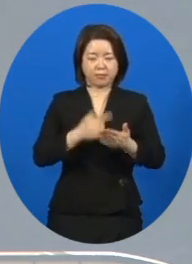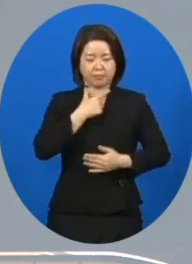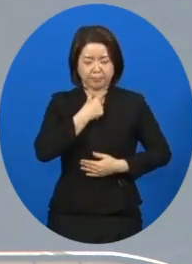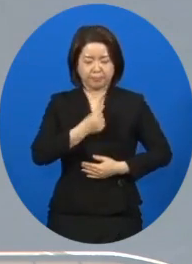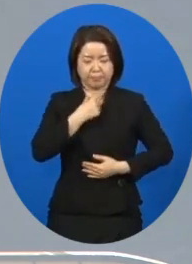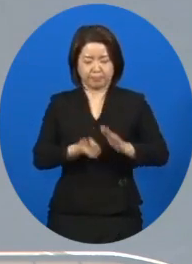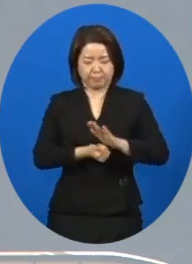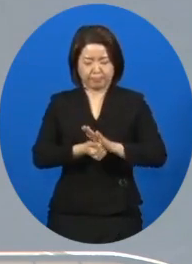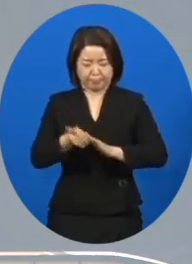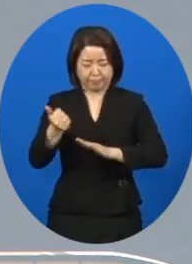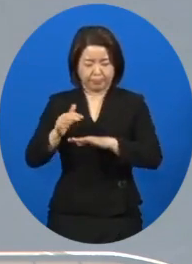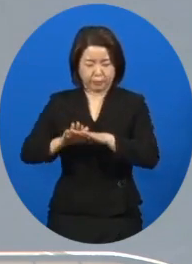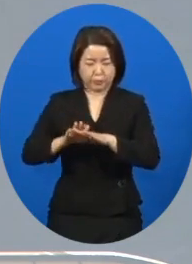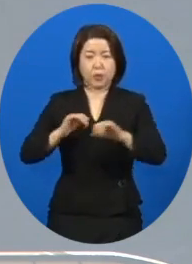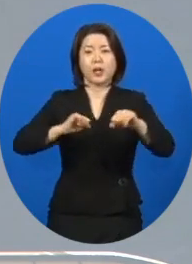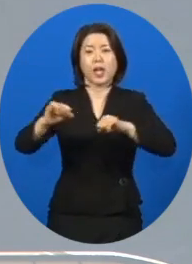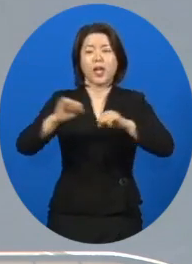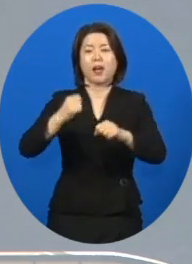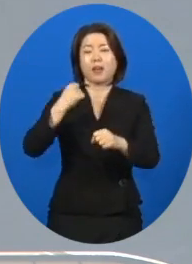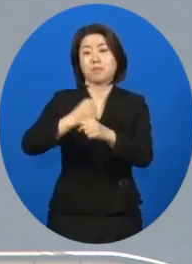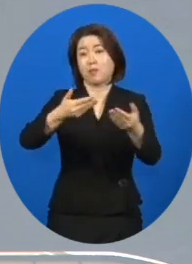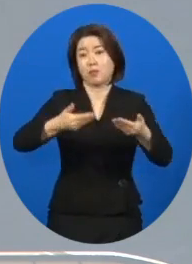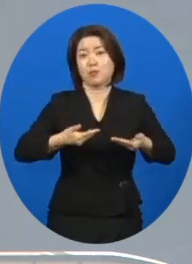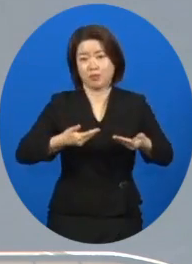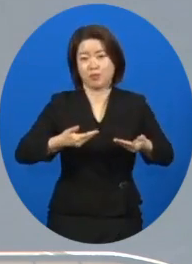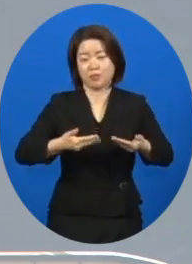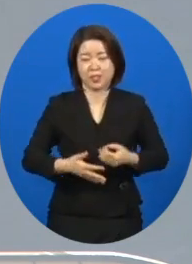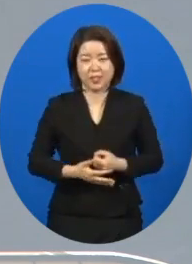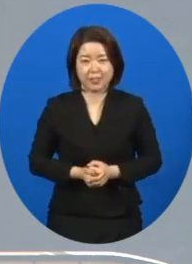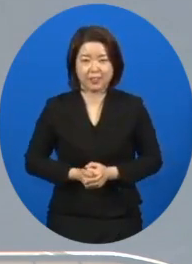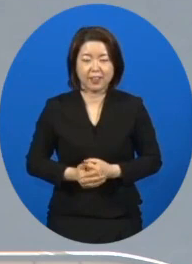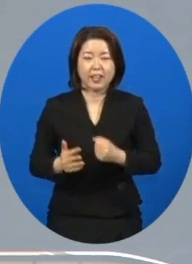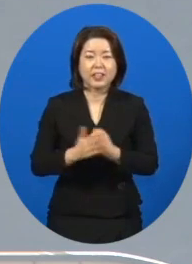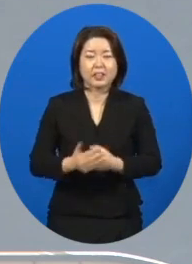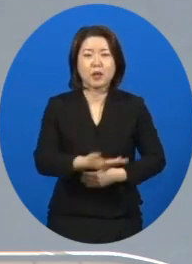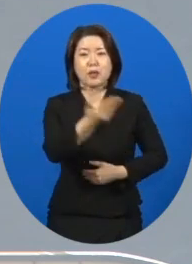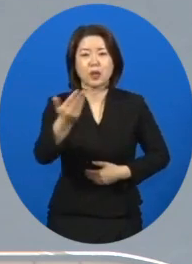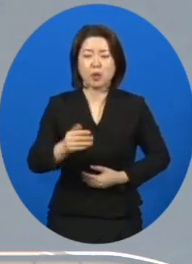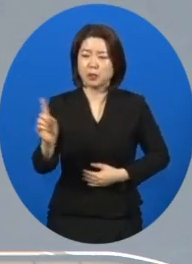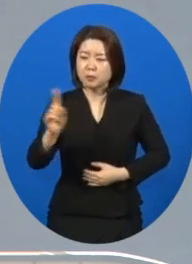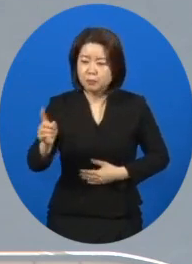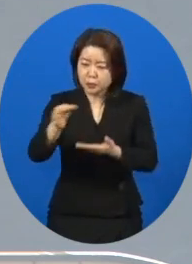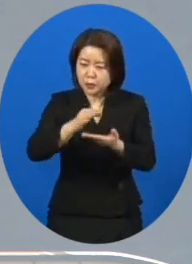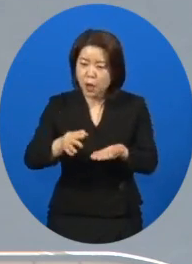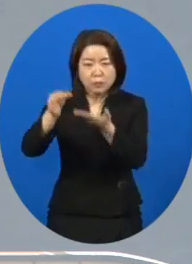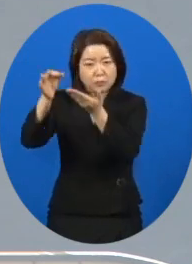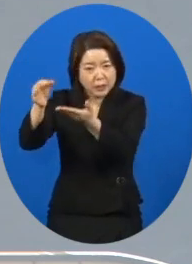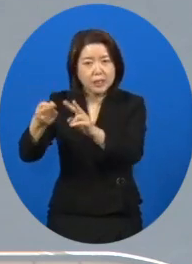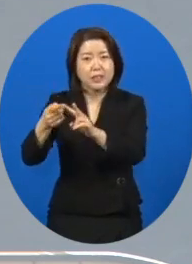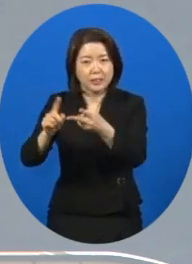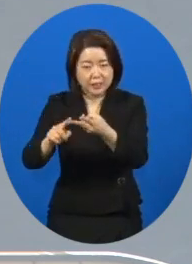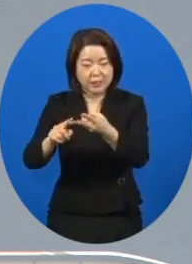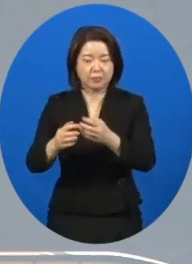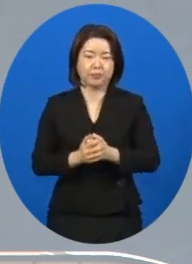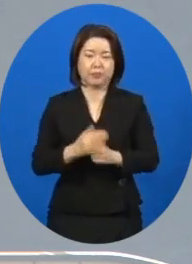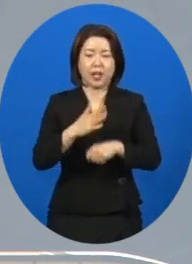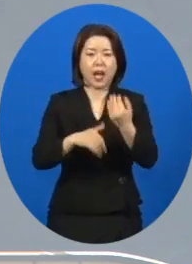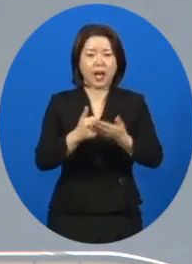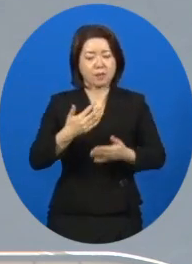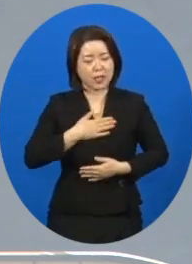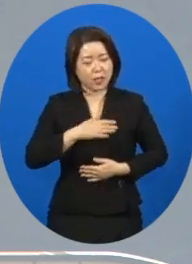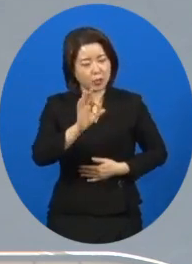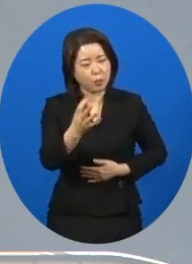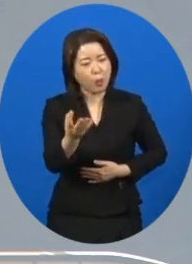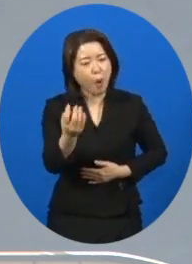소원을 두고 행하게 하신다는 것. 그래서 여러분이 무슨 헌금을 하든지 하나님 얼마를